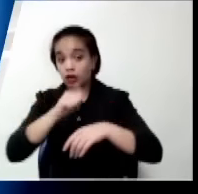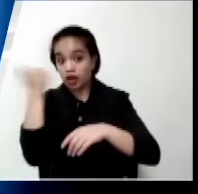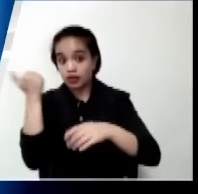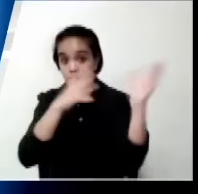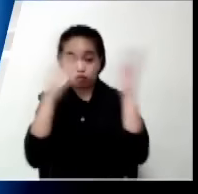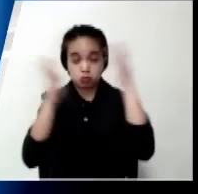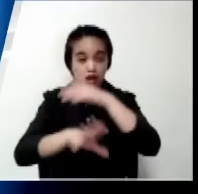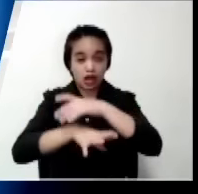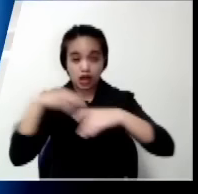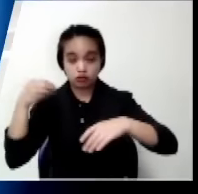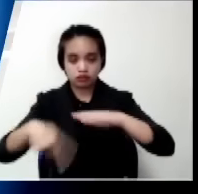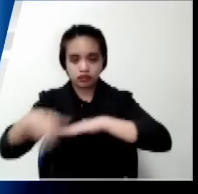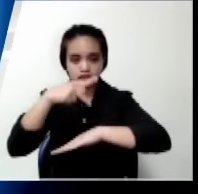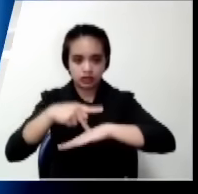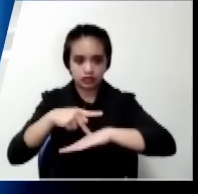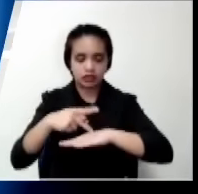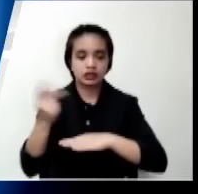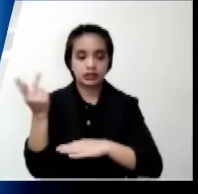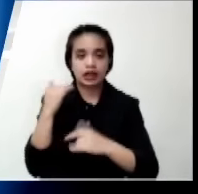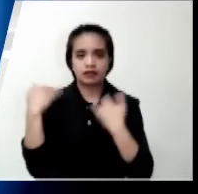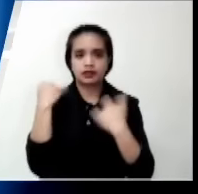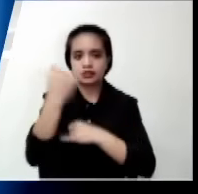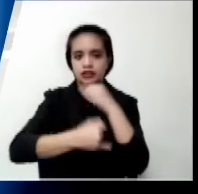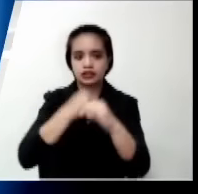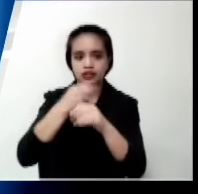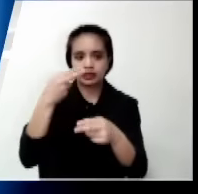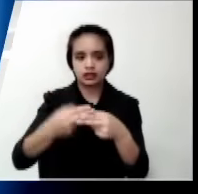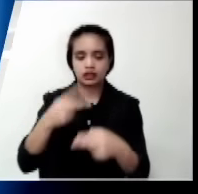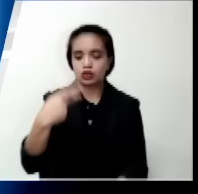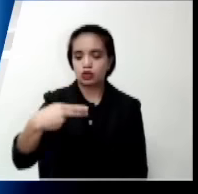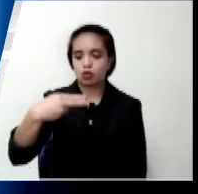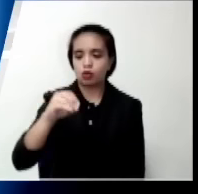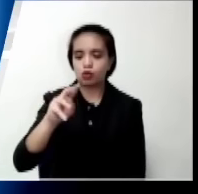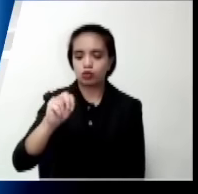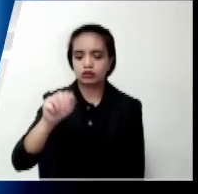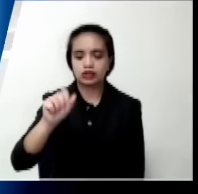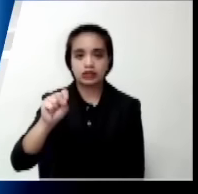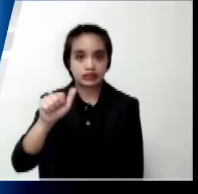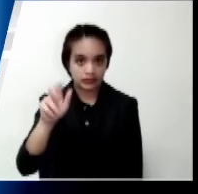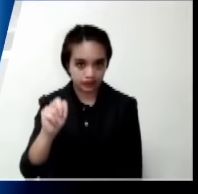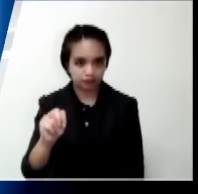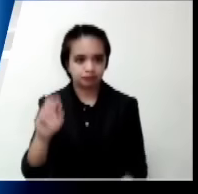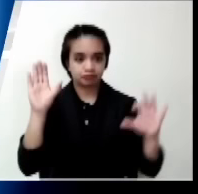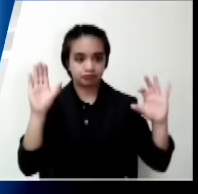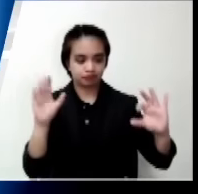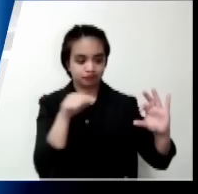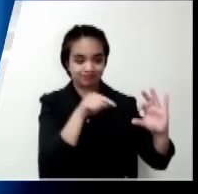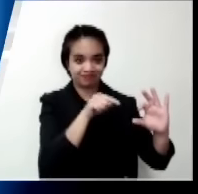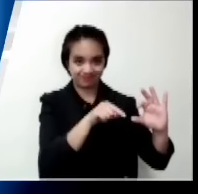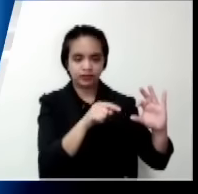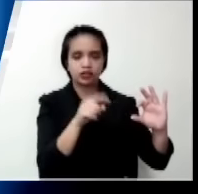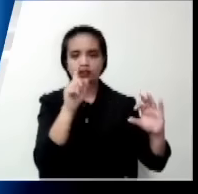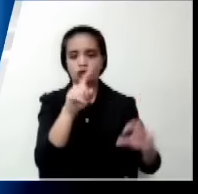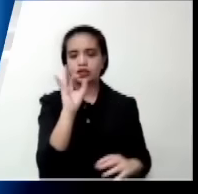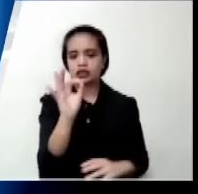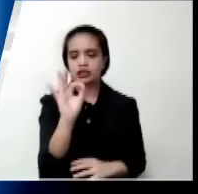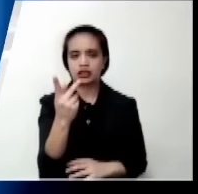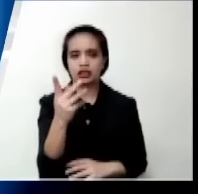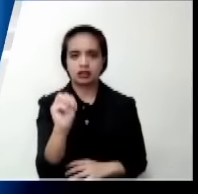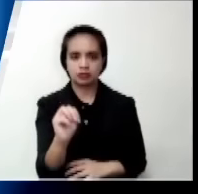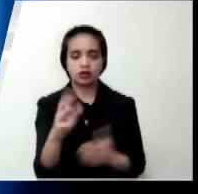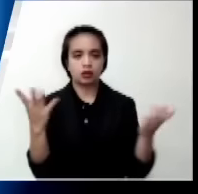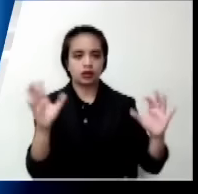tropical storm na meron pong international name na Pulasan. Huling nakita sa layong 2,190 kilometers, silangan po yan